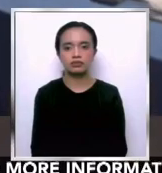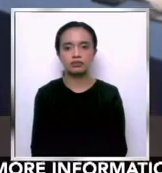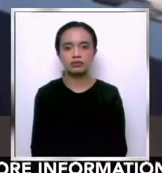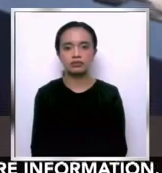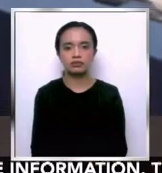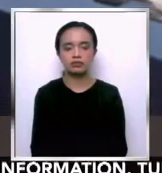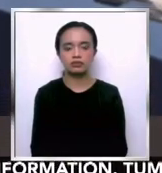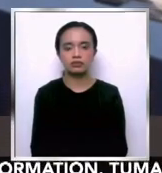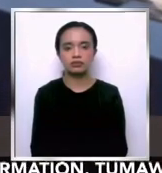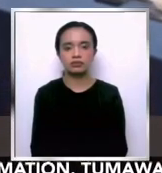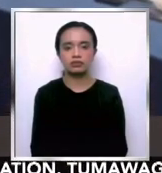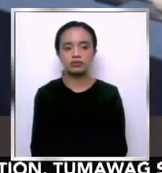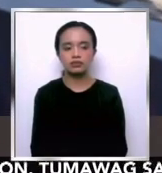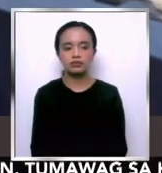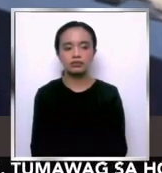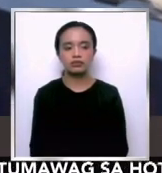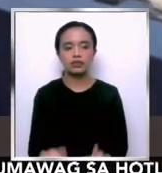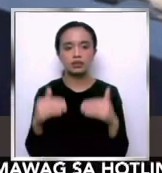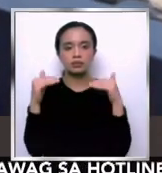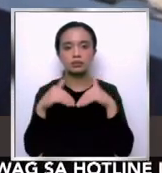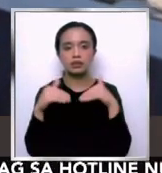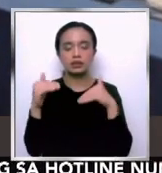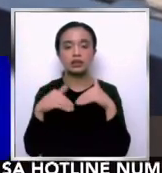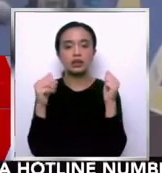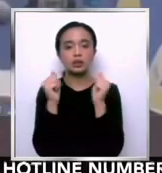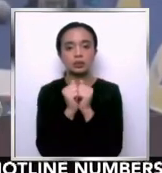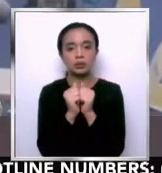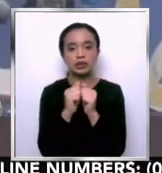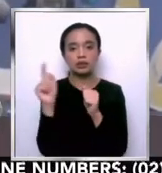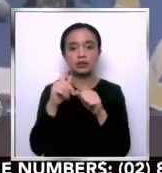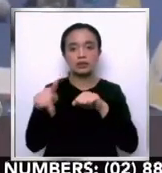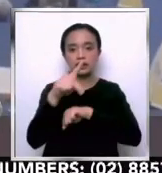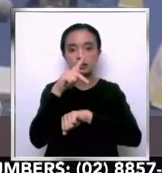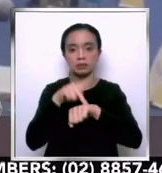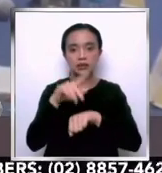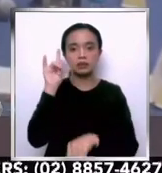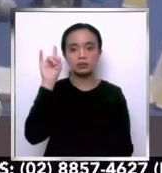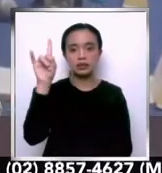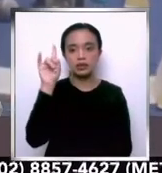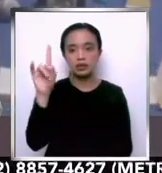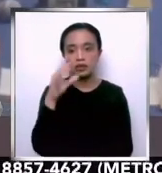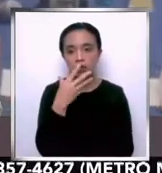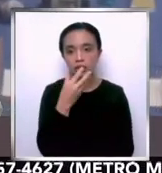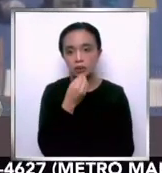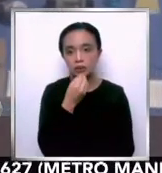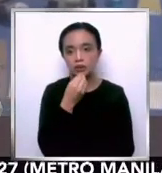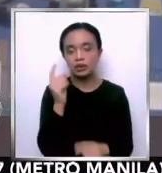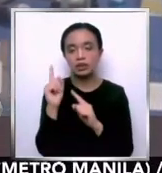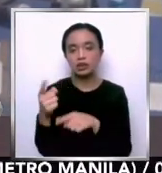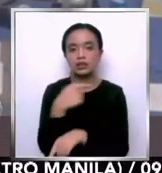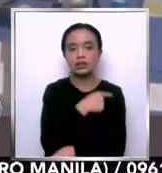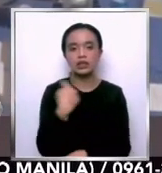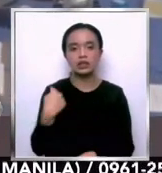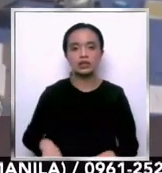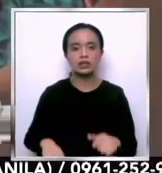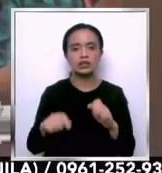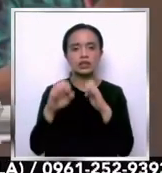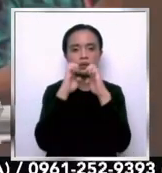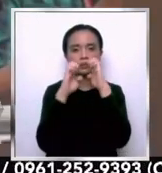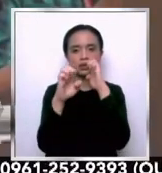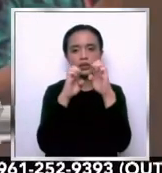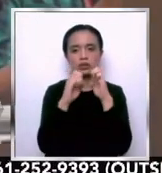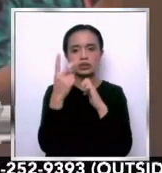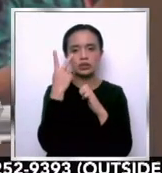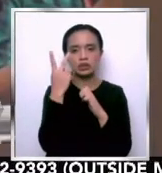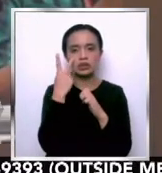Sa isang dialogue o pag-uusap kasama ang Philippine media na inorganisa ng Chinese Embassy, natanong si Liu Jianchao,